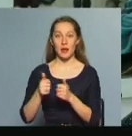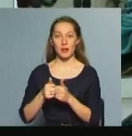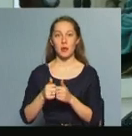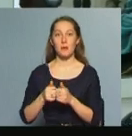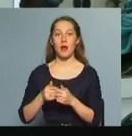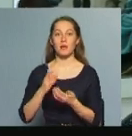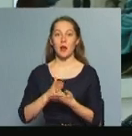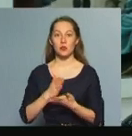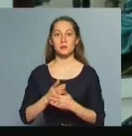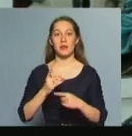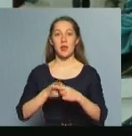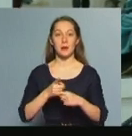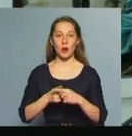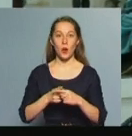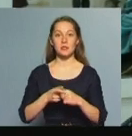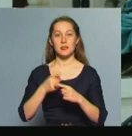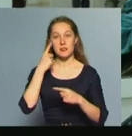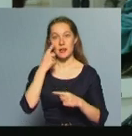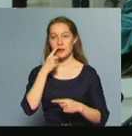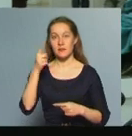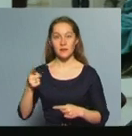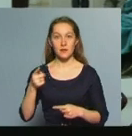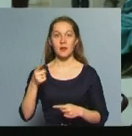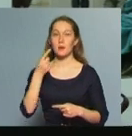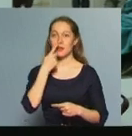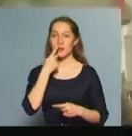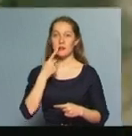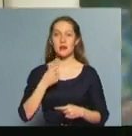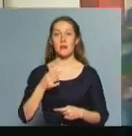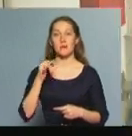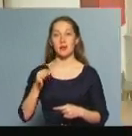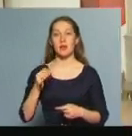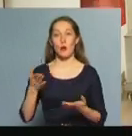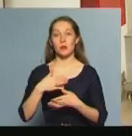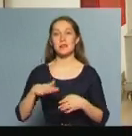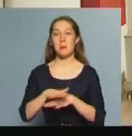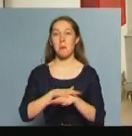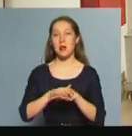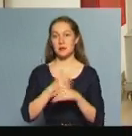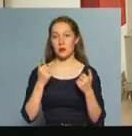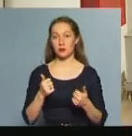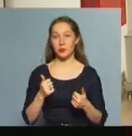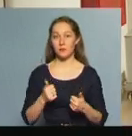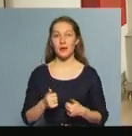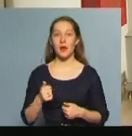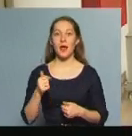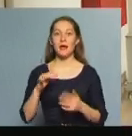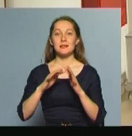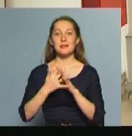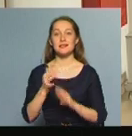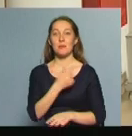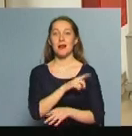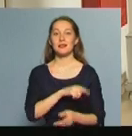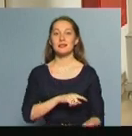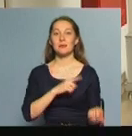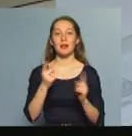перекрестке. И поэтому, и вот, ну и материальная база, конечно, у нас лучше. По программе «Земский доктор» в сельские больницы Удмуртии приехали